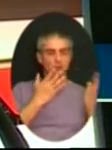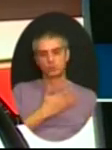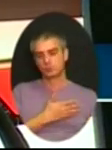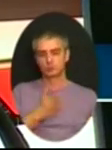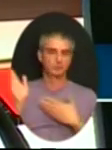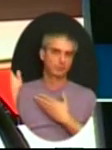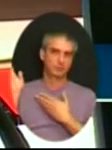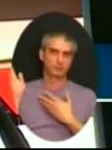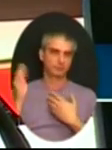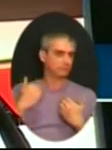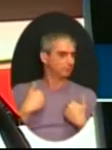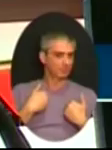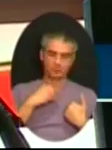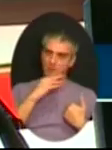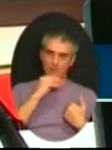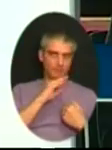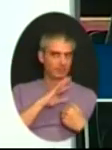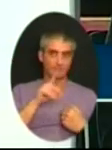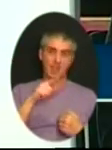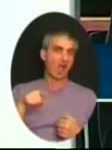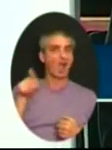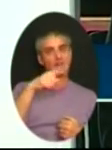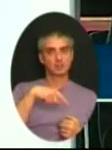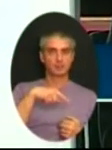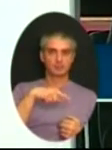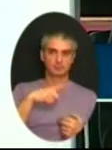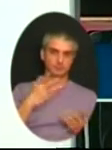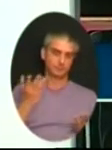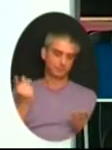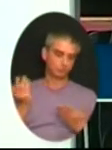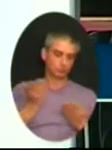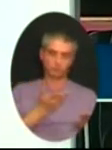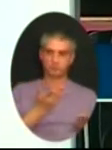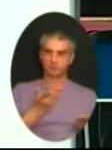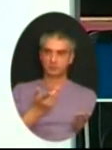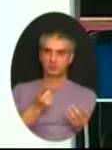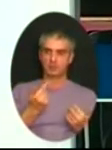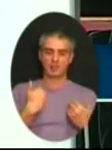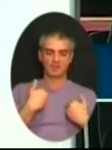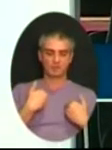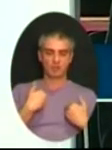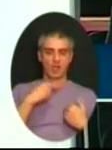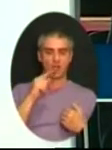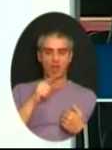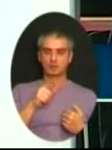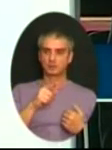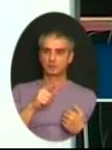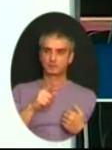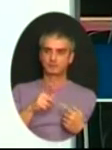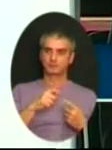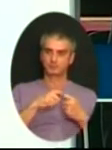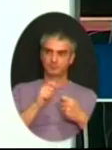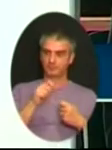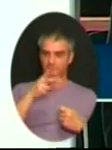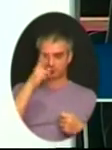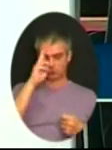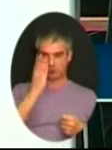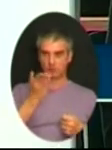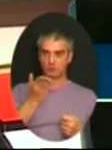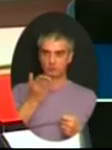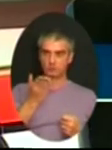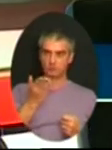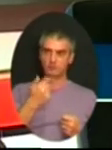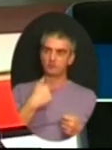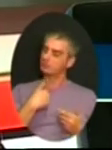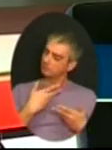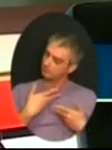ליה, אתם הורית, אני לא מדברת על אתם, את מוזמנת לפנות אליי כאת. אתם לצורך העניין, זה חברי כנסת של הליכוד. אני מאוד אשמח אם תכבדי אותי